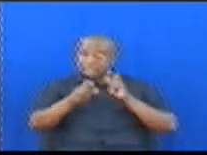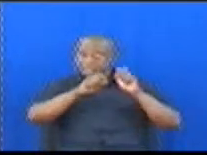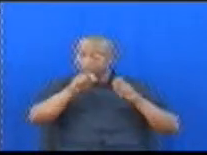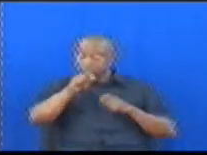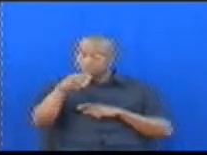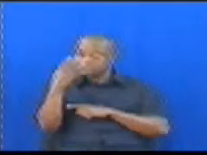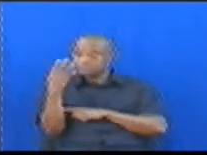4